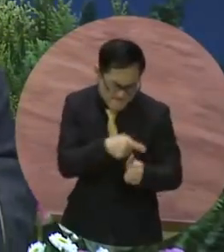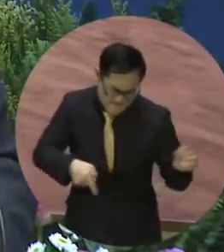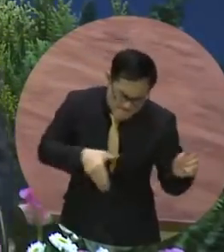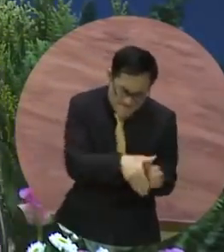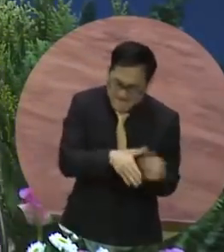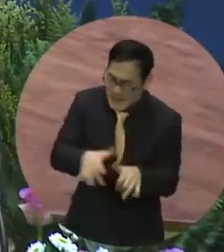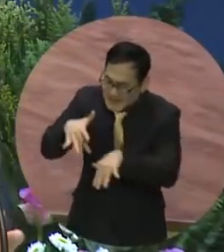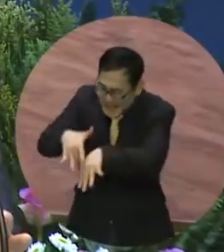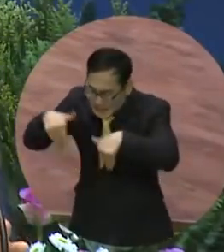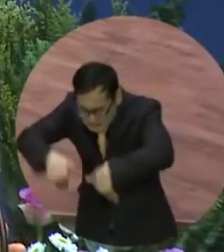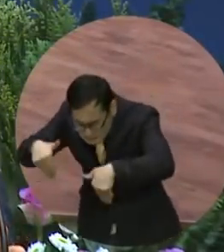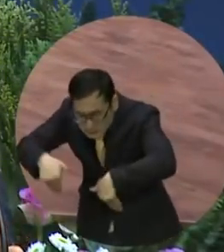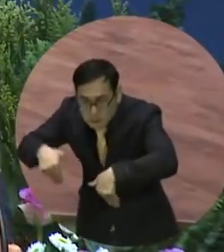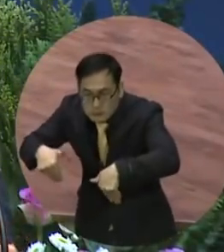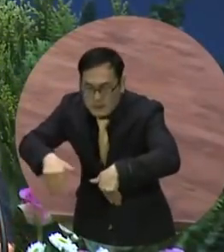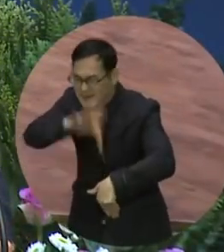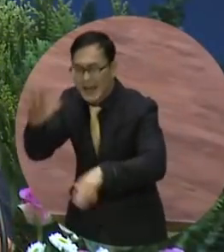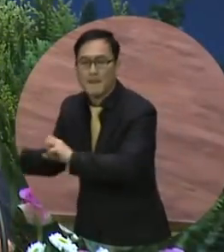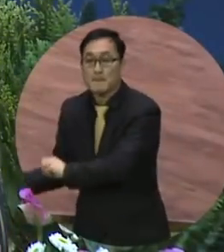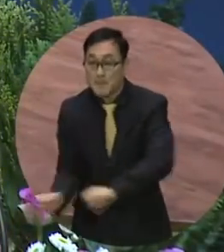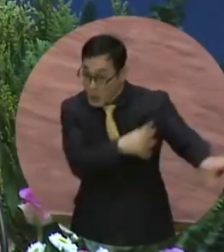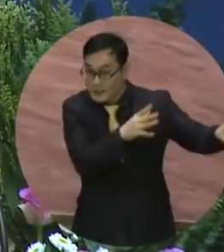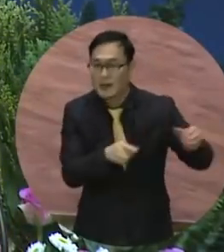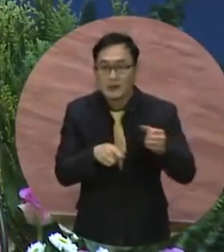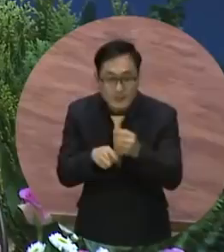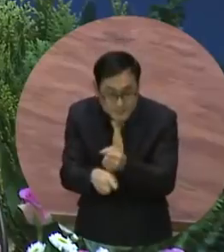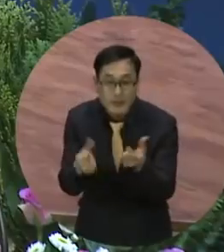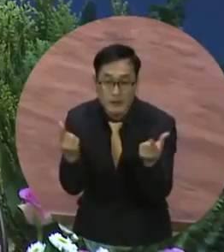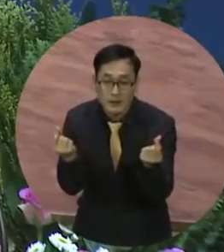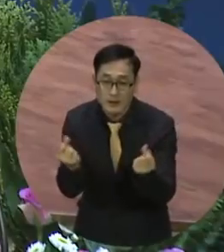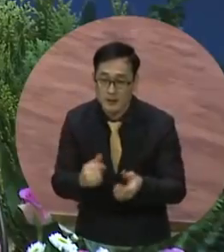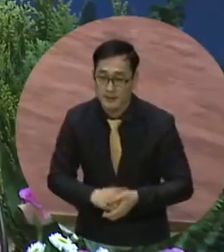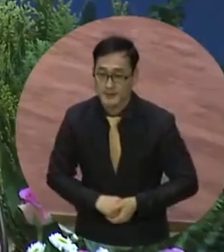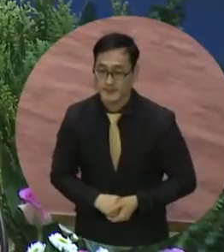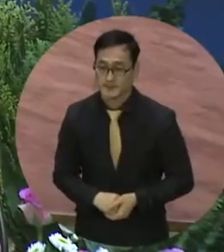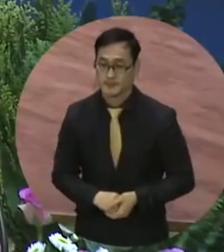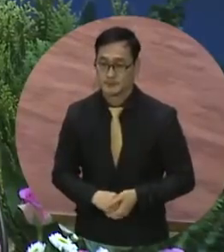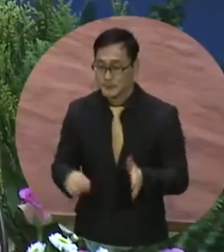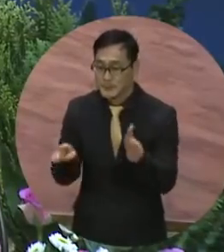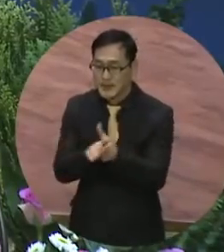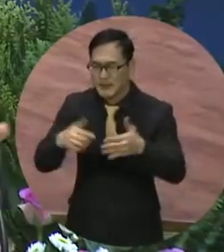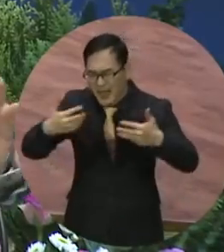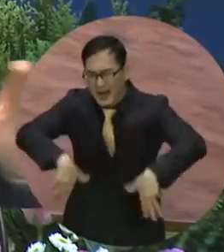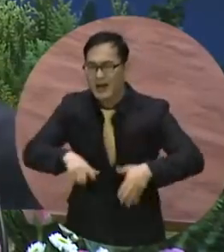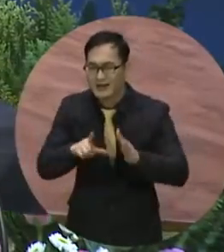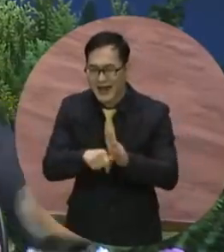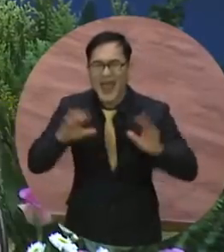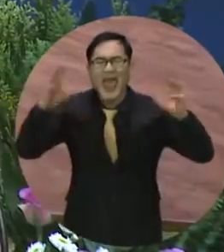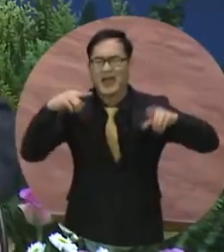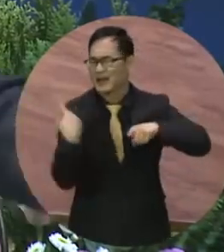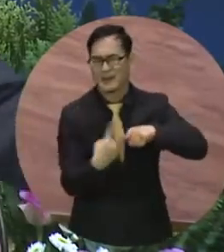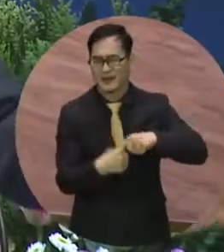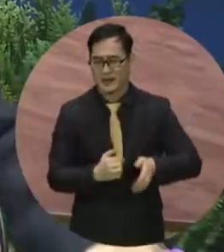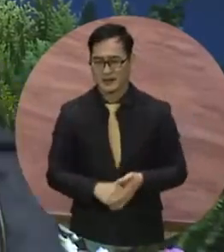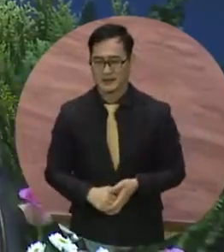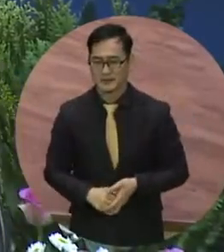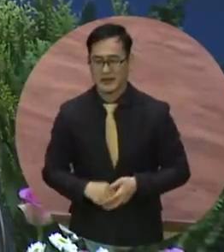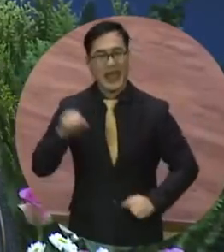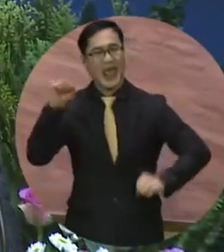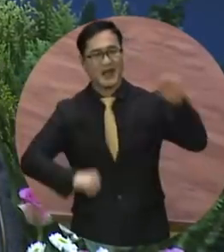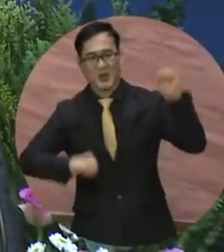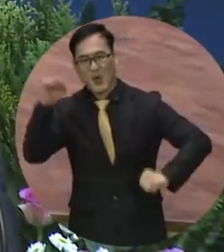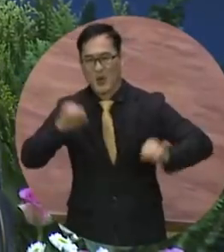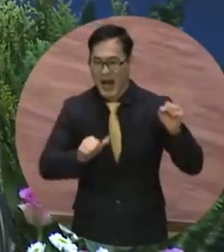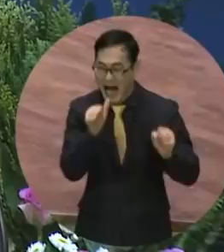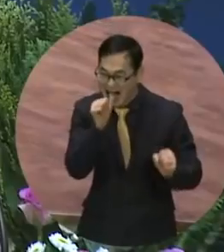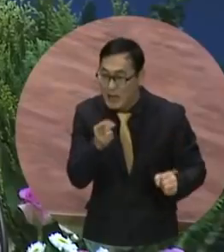신분을 하던 거 내가 버렸노라 그 말이에요. 불신앙. 어? 믿음 약할 때 이 살던 이 모든 거 다 버렸노라.